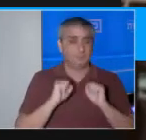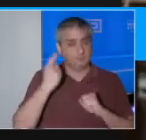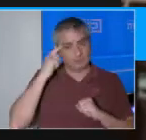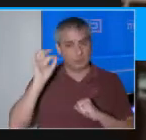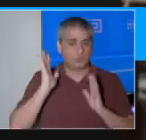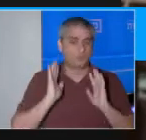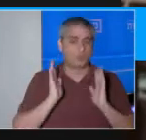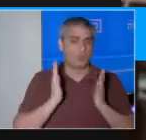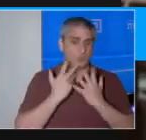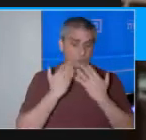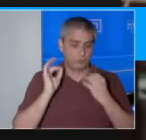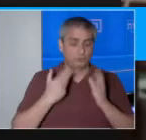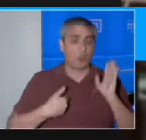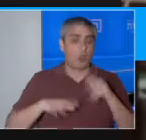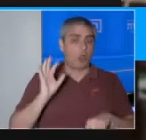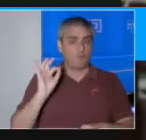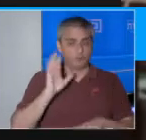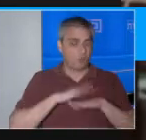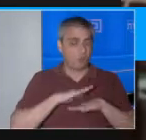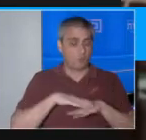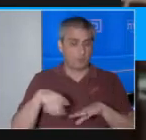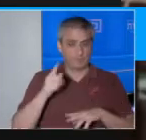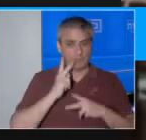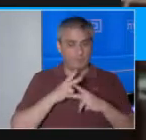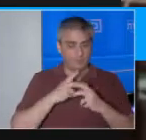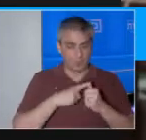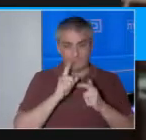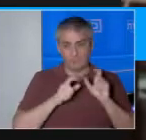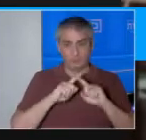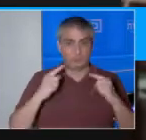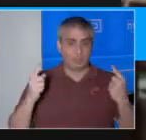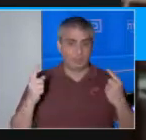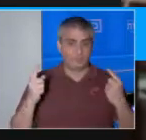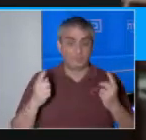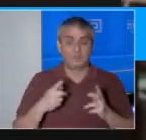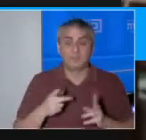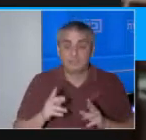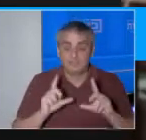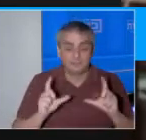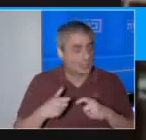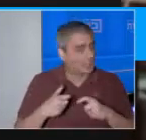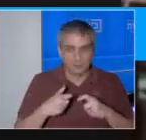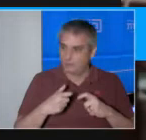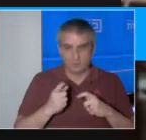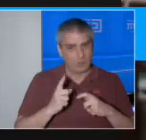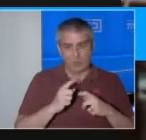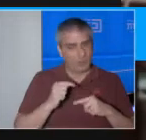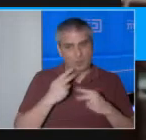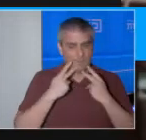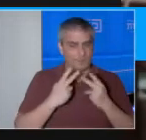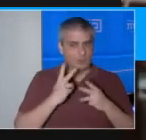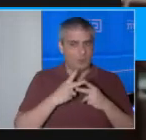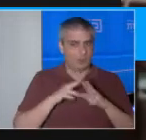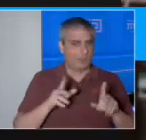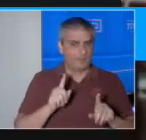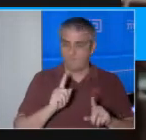עמדות מאוד ברורות של רוב מוחלט של המומחים, אפידמיולוגים ואחרים. הסגר הוא לא פתרון